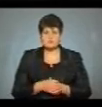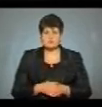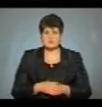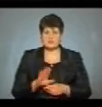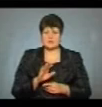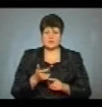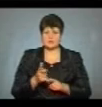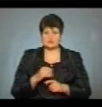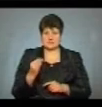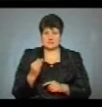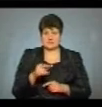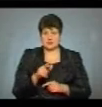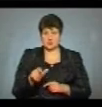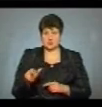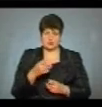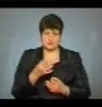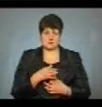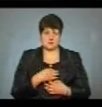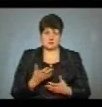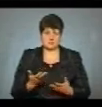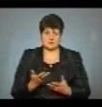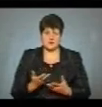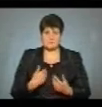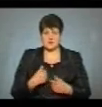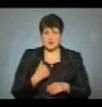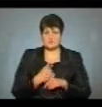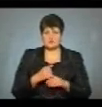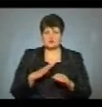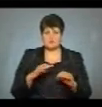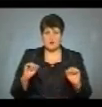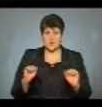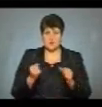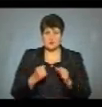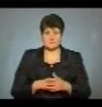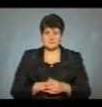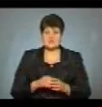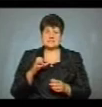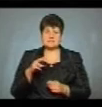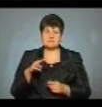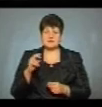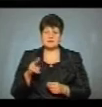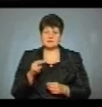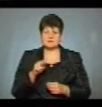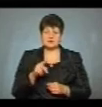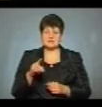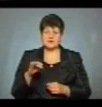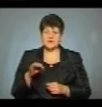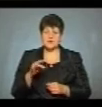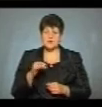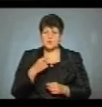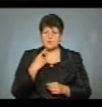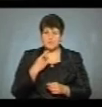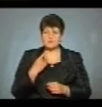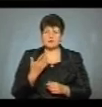дуже цікавлюся, хіба те, що люди перекажуть. А так мені головне, щоб була холодна. Смиківчанин Петро Загородній каже, перед